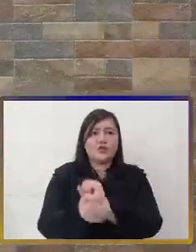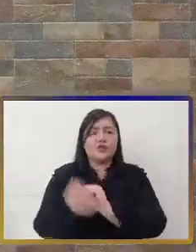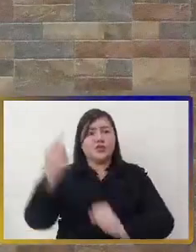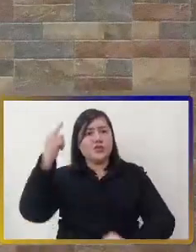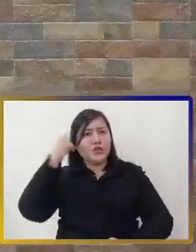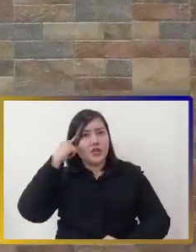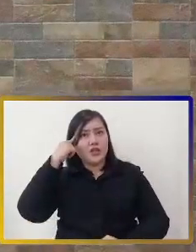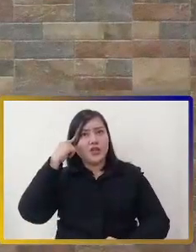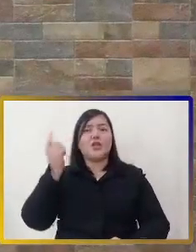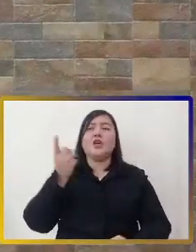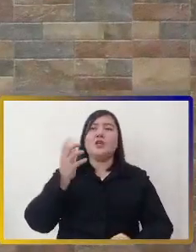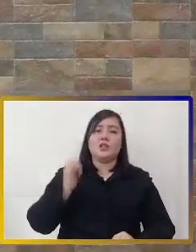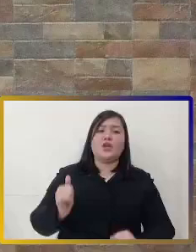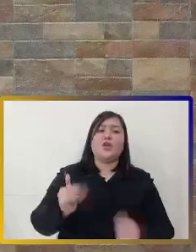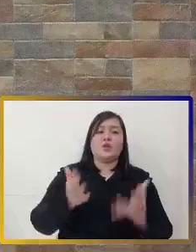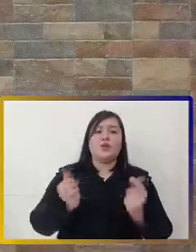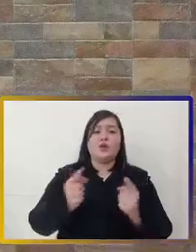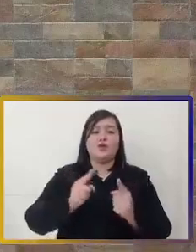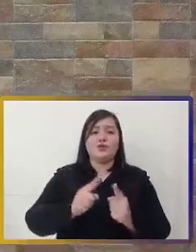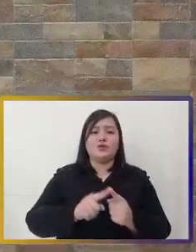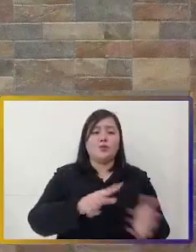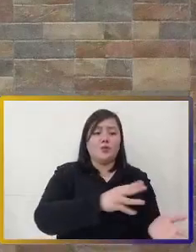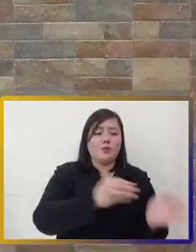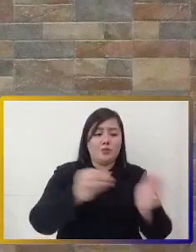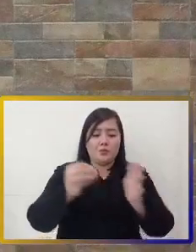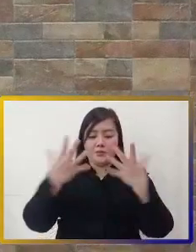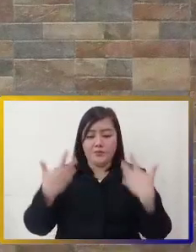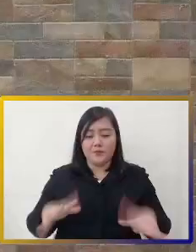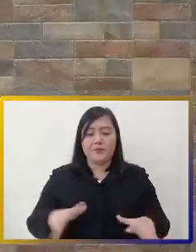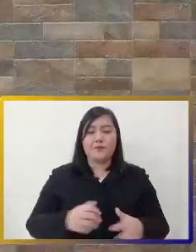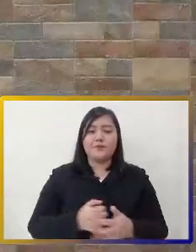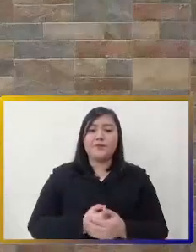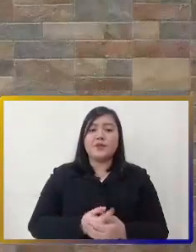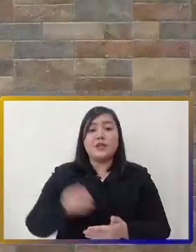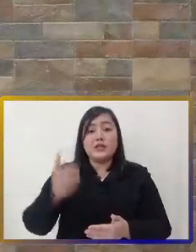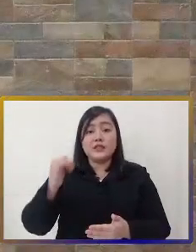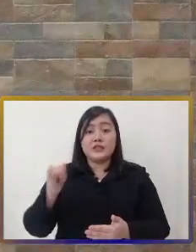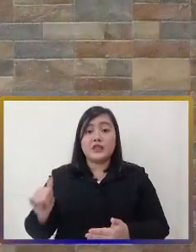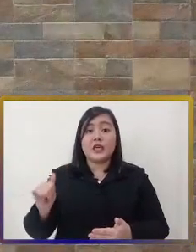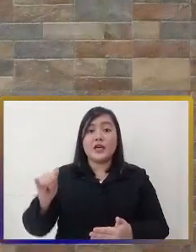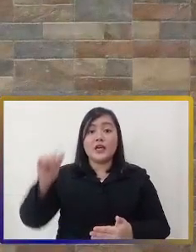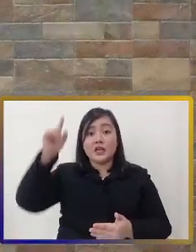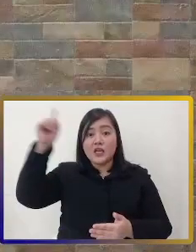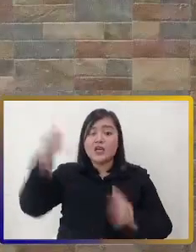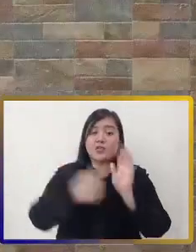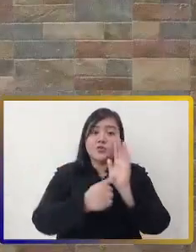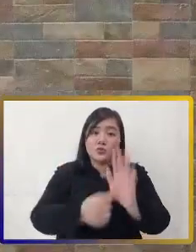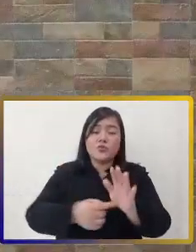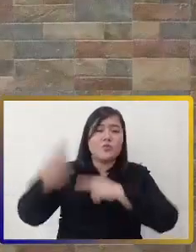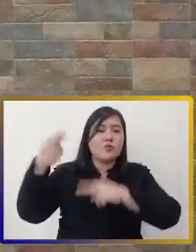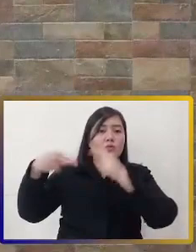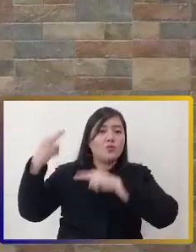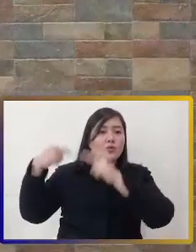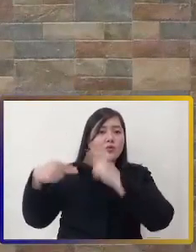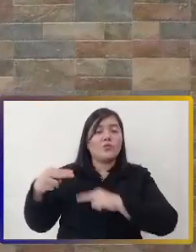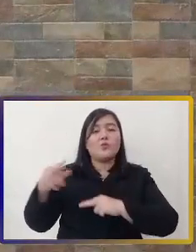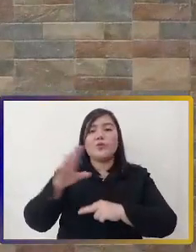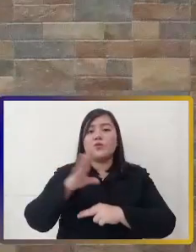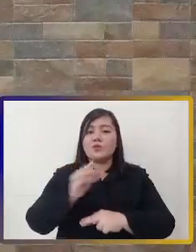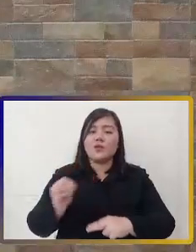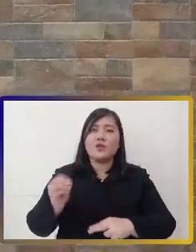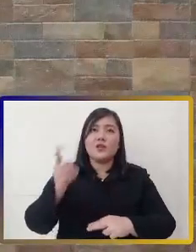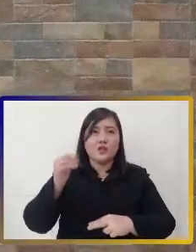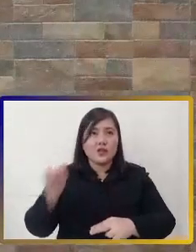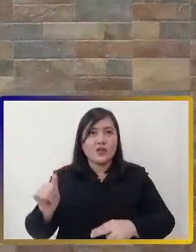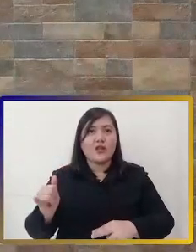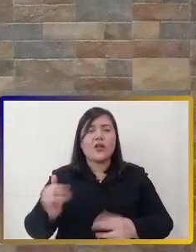niyo po yung pinapakita ko sa inyo, sumasalamin sila sa history. You see, gusto rin nilang magpabautismo kay John